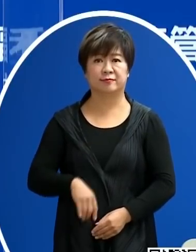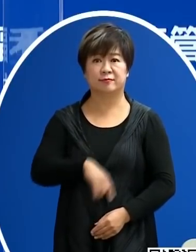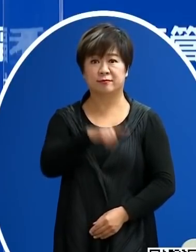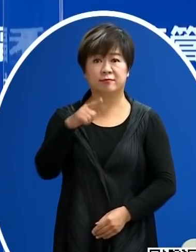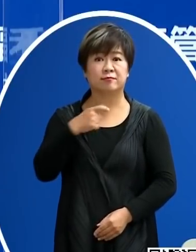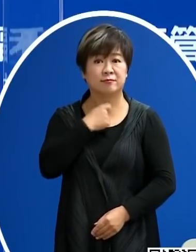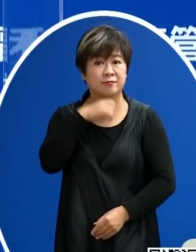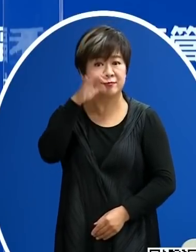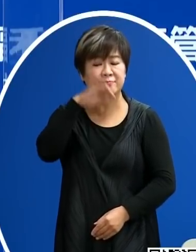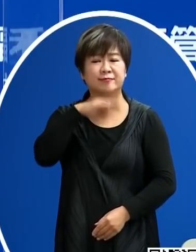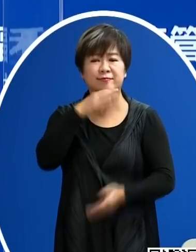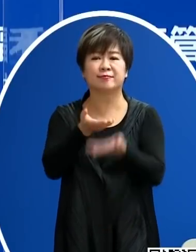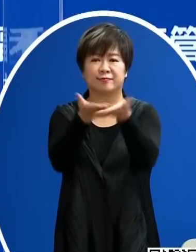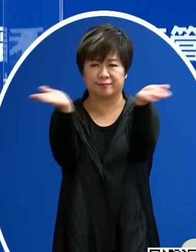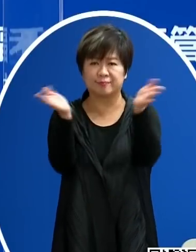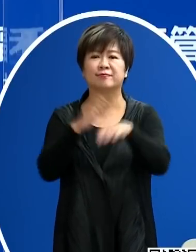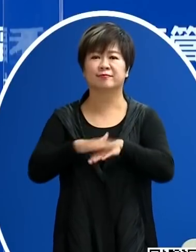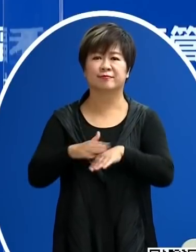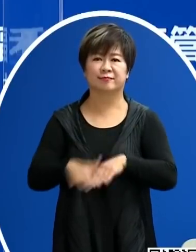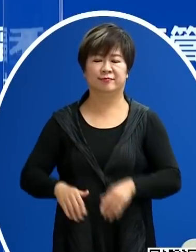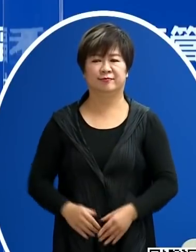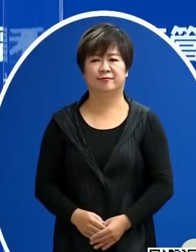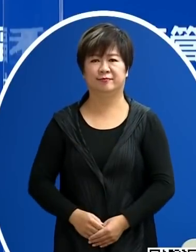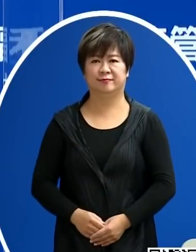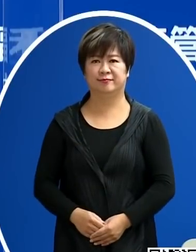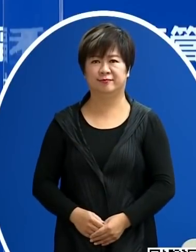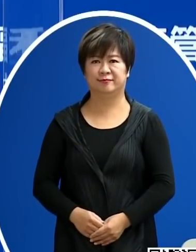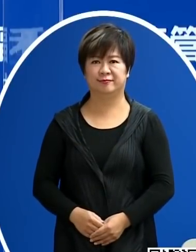们会给大家了哈，那相片就给大家，